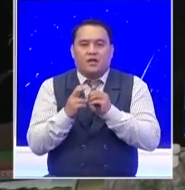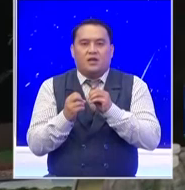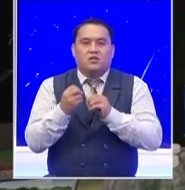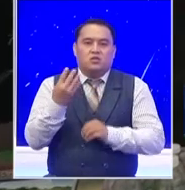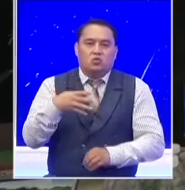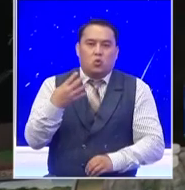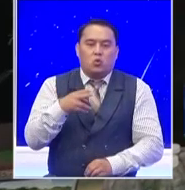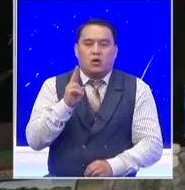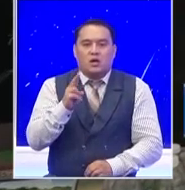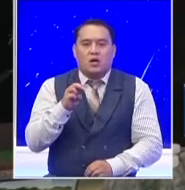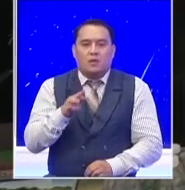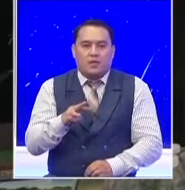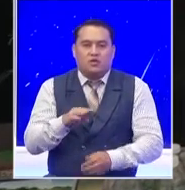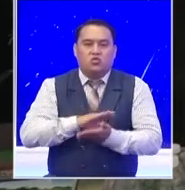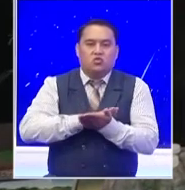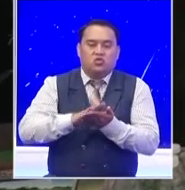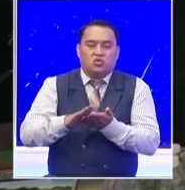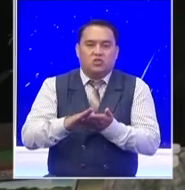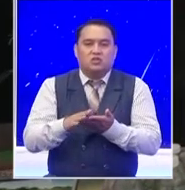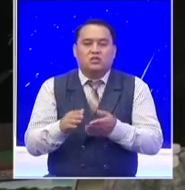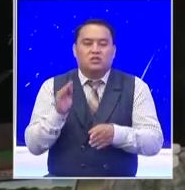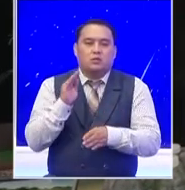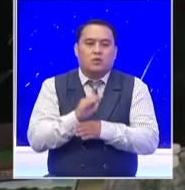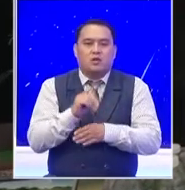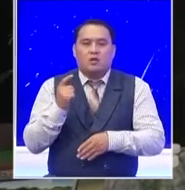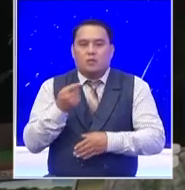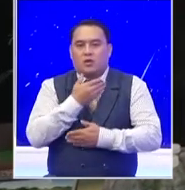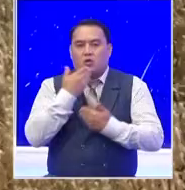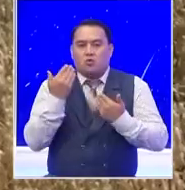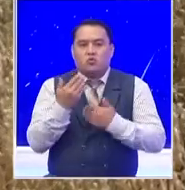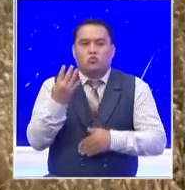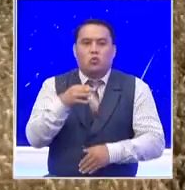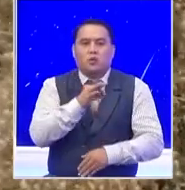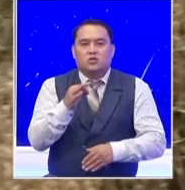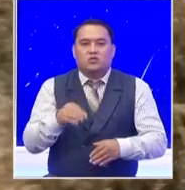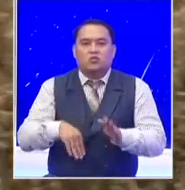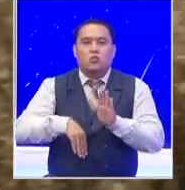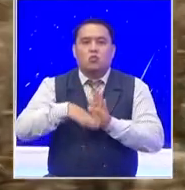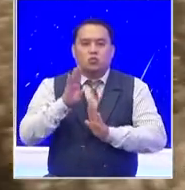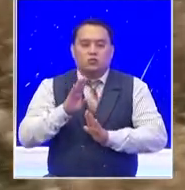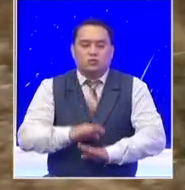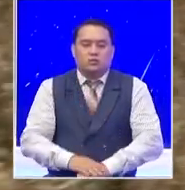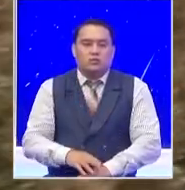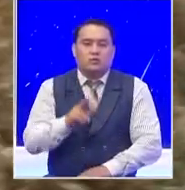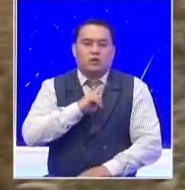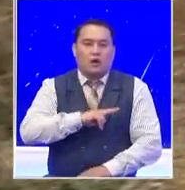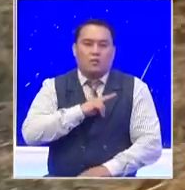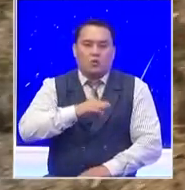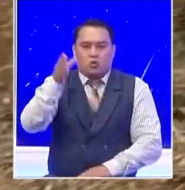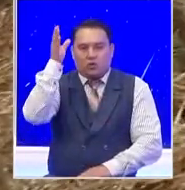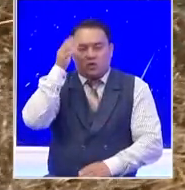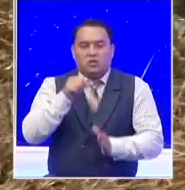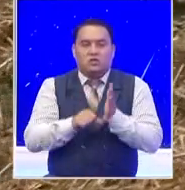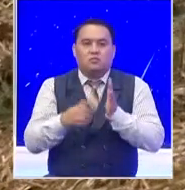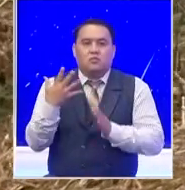кг, потому что наши семена чистые, без грибка. Их урожайность на 40% выше. Результат научных разработок – до